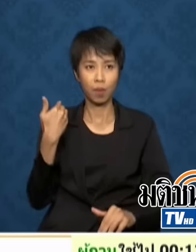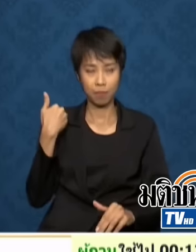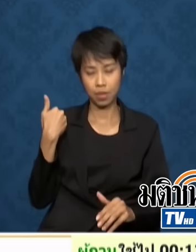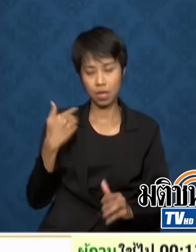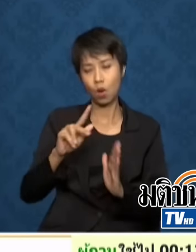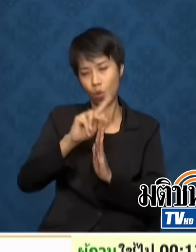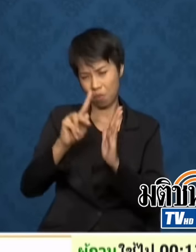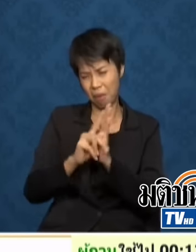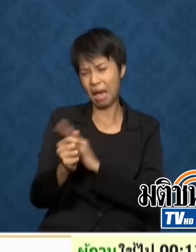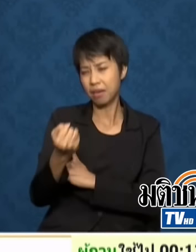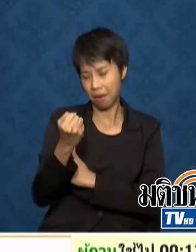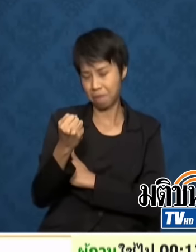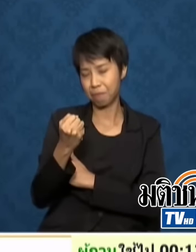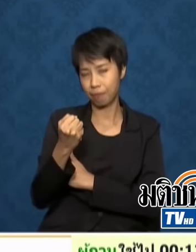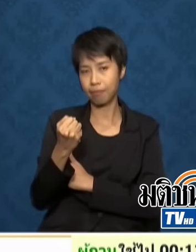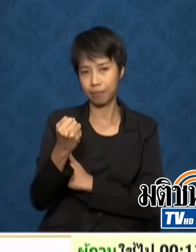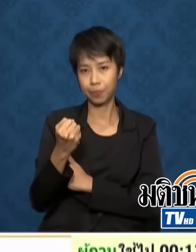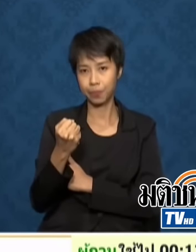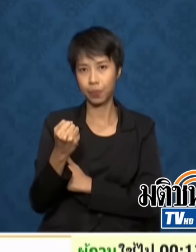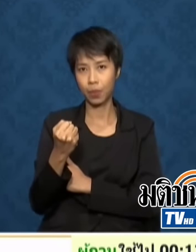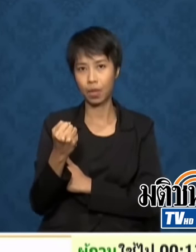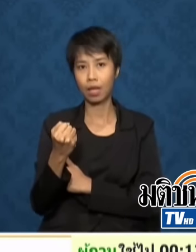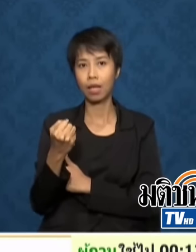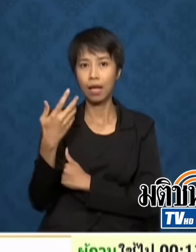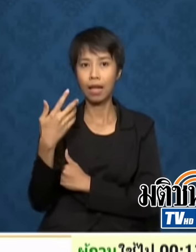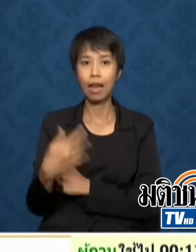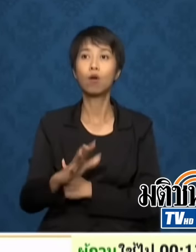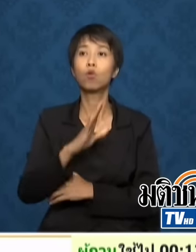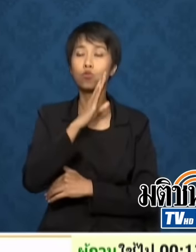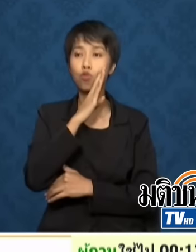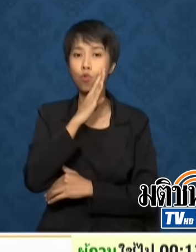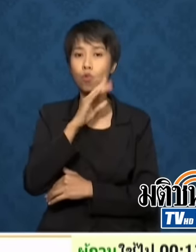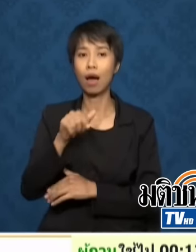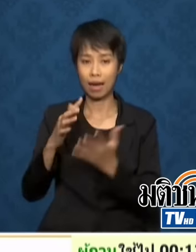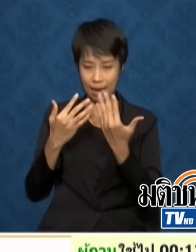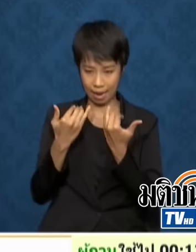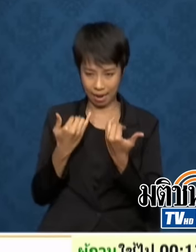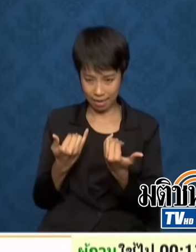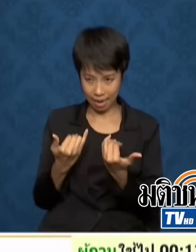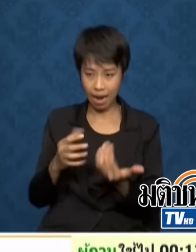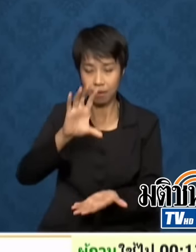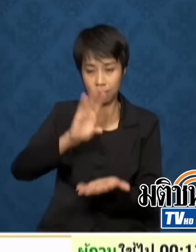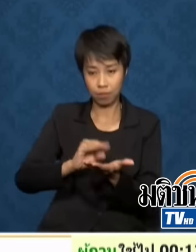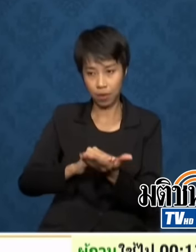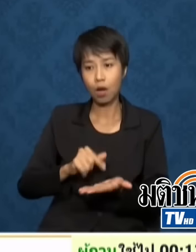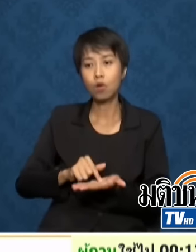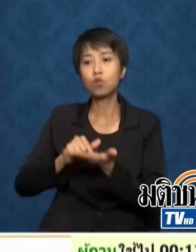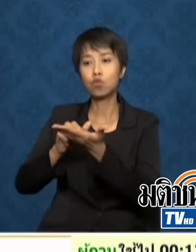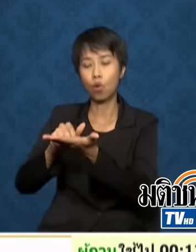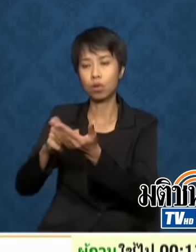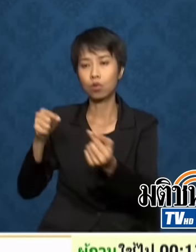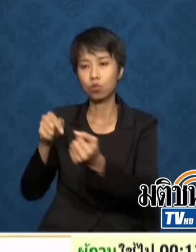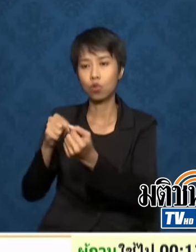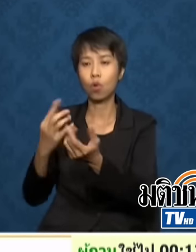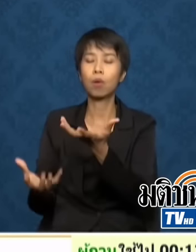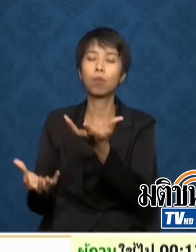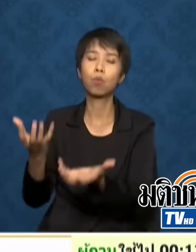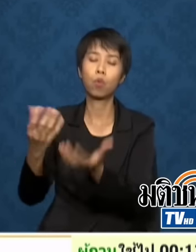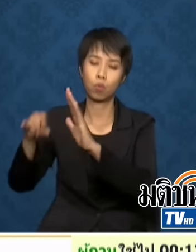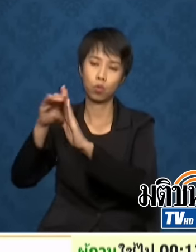ที่ค่อนข้างแข็งมากแล้วถ้ายังไงเรื่องไปสู่กระบวนการยุติธรรมแล้วท่านก็อาจจะต้องไปถามกระบวนการยุติธรรมเช่นปป